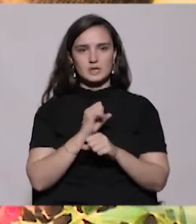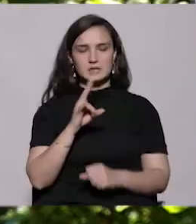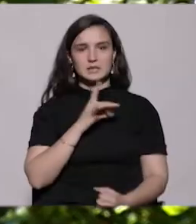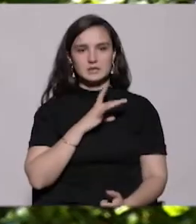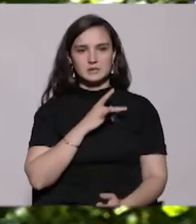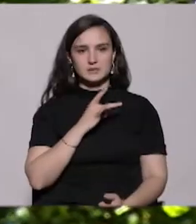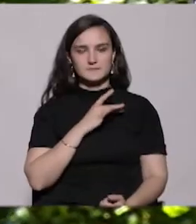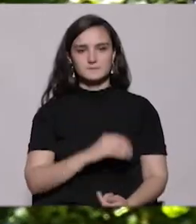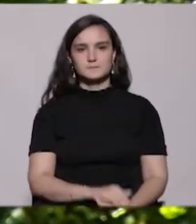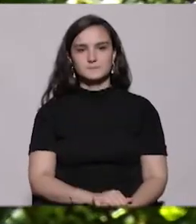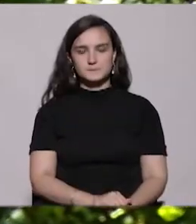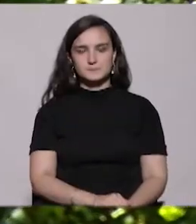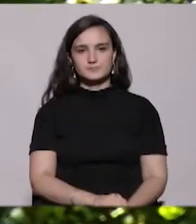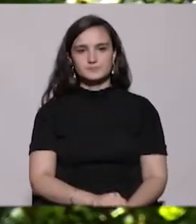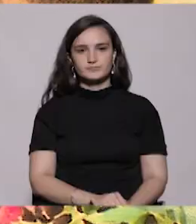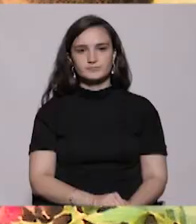თეთრი.